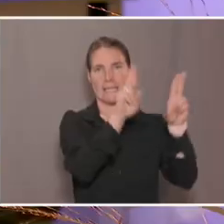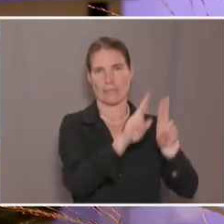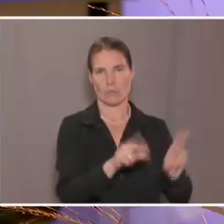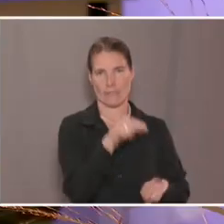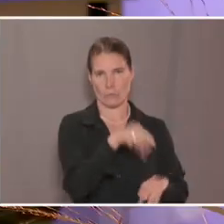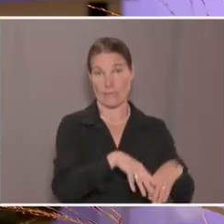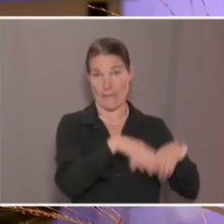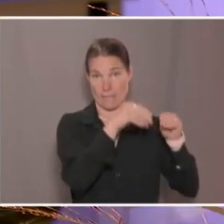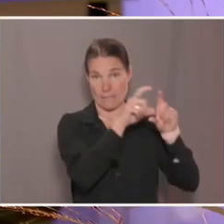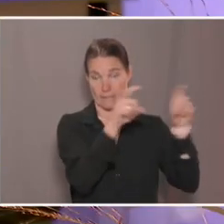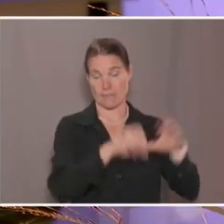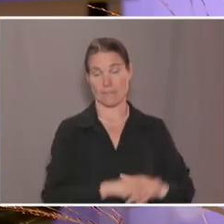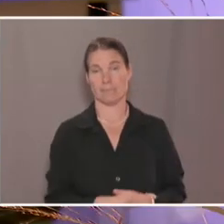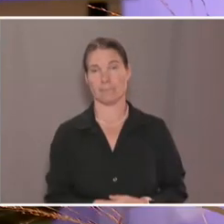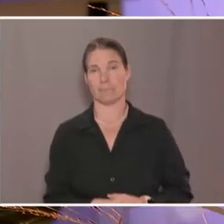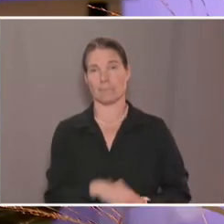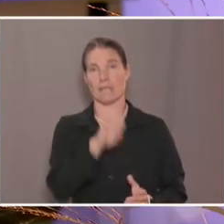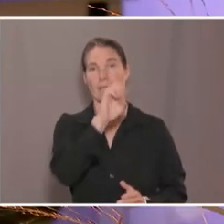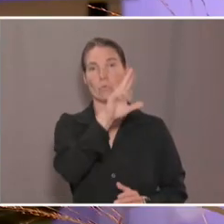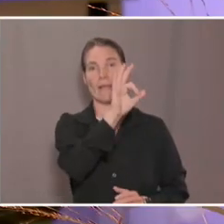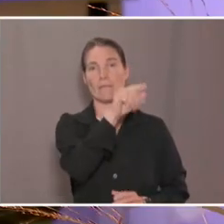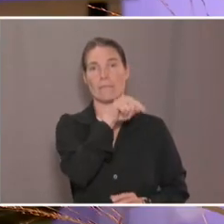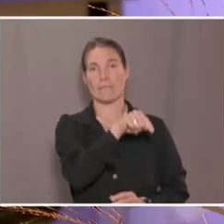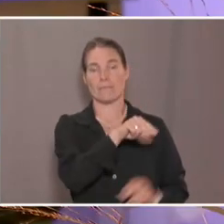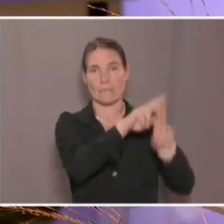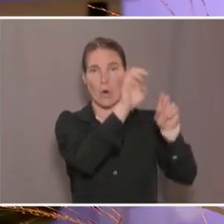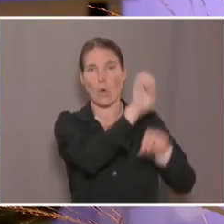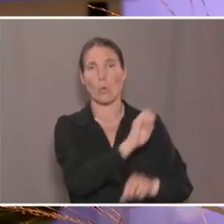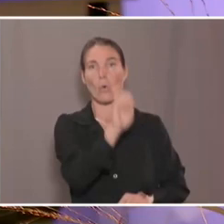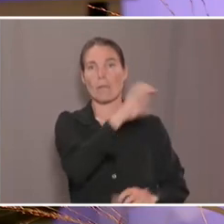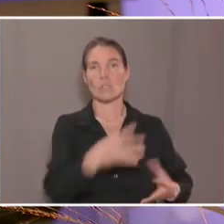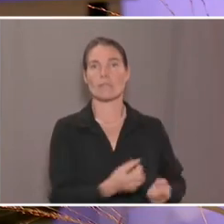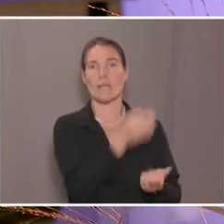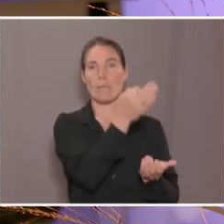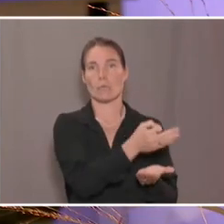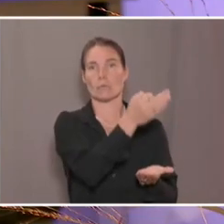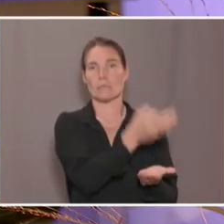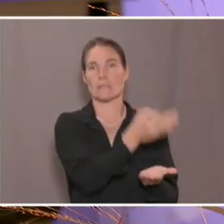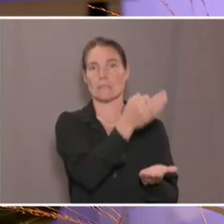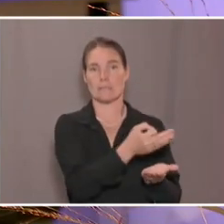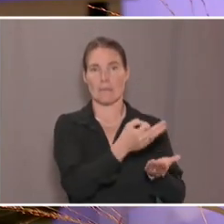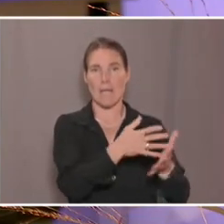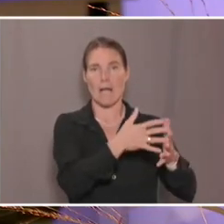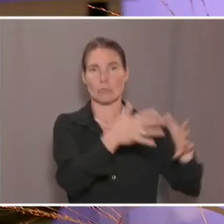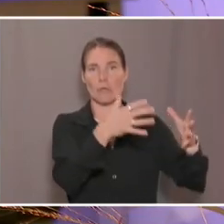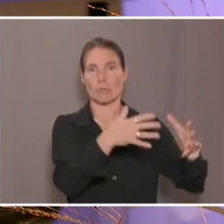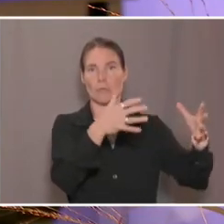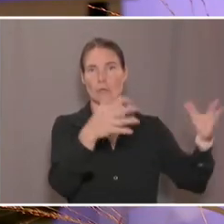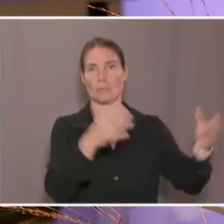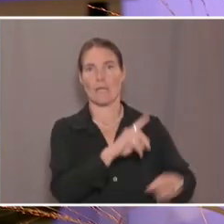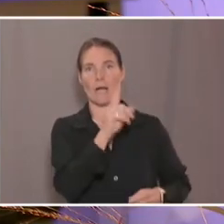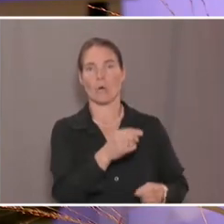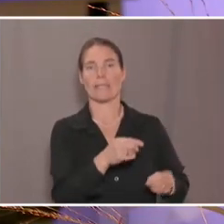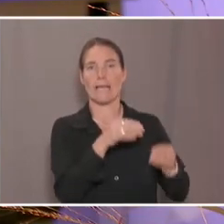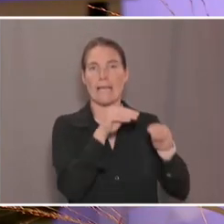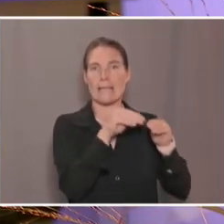an. Die EUF hat ihren Europaschwerpunkt in den vergangenen Jahren kontinuierlich ausgebaut und sowohl in der Lehre